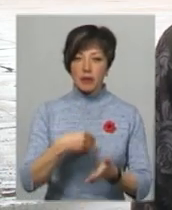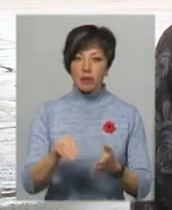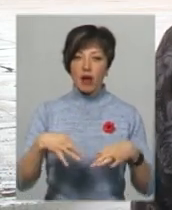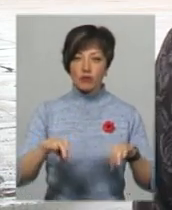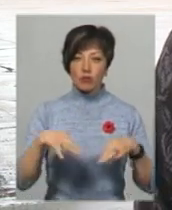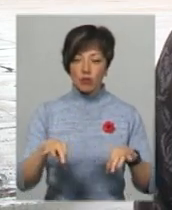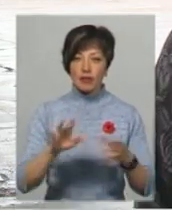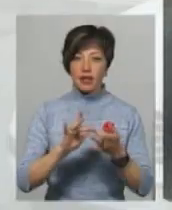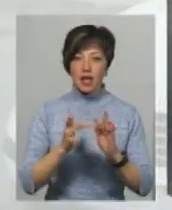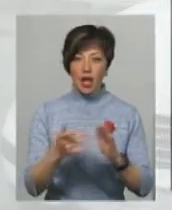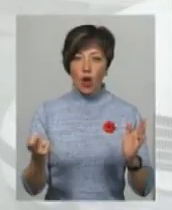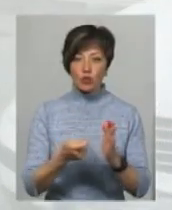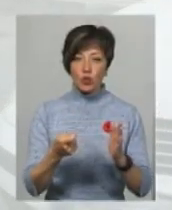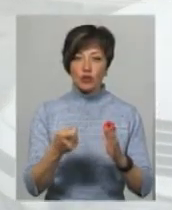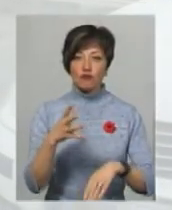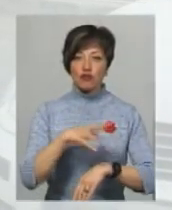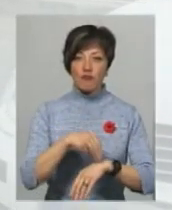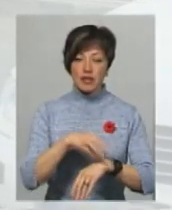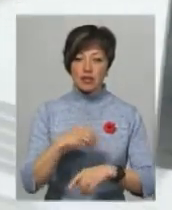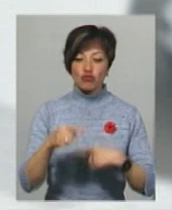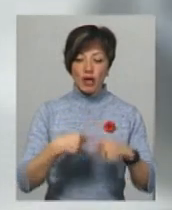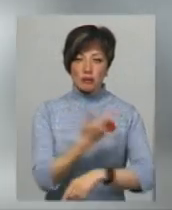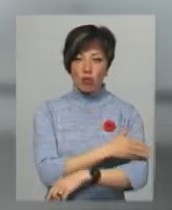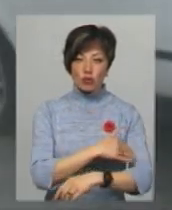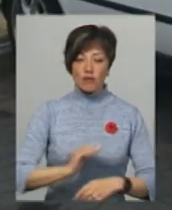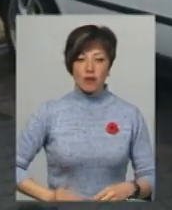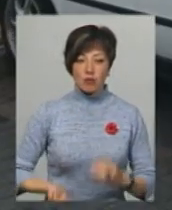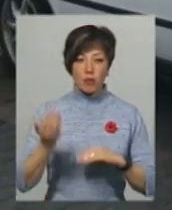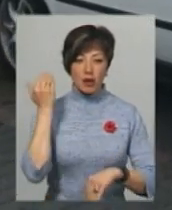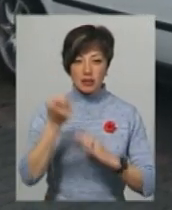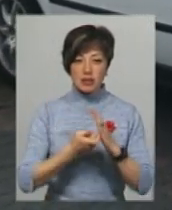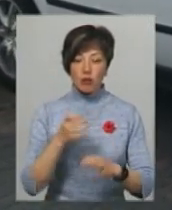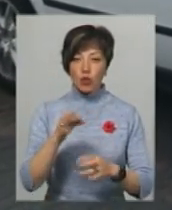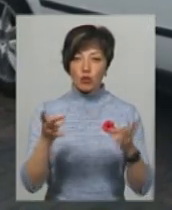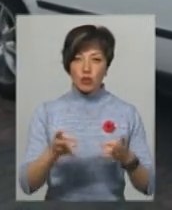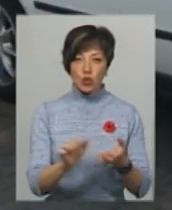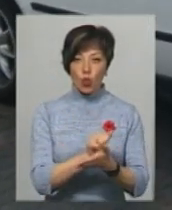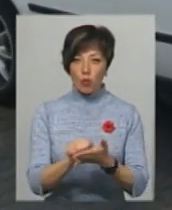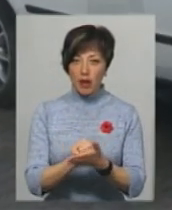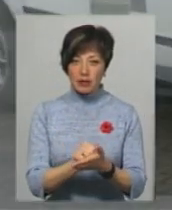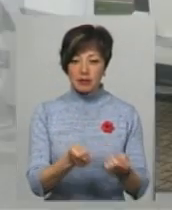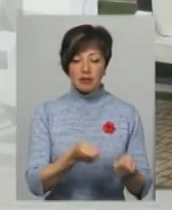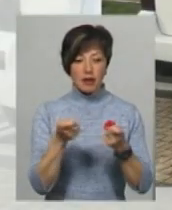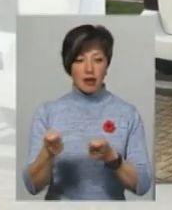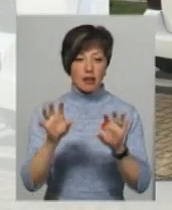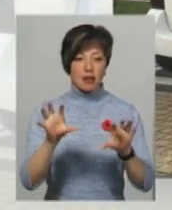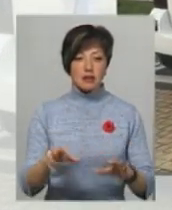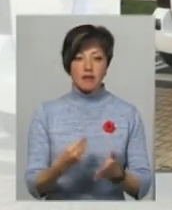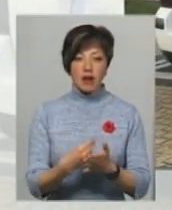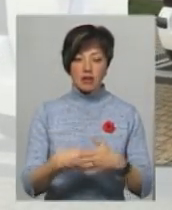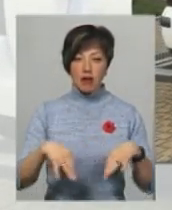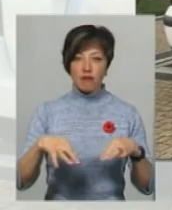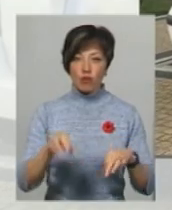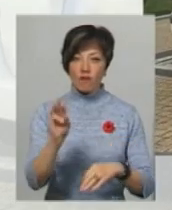на інтернет-аукціоні в Швеції через польську фірму. Попередньо дізнався у митниці щодо необхідних документів для його легалізації. Вартість авто